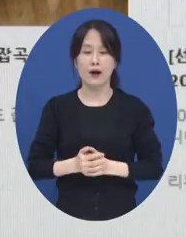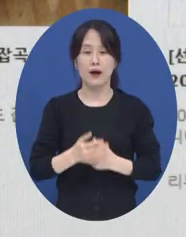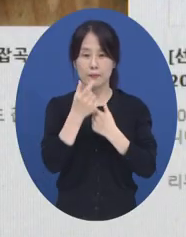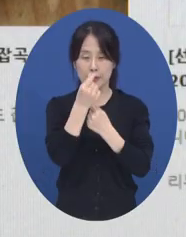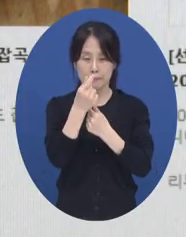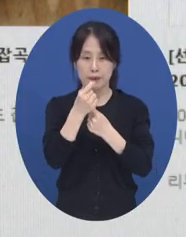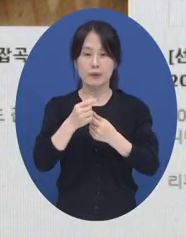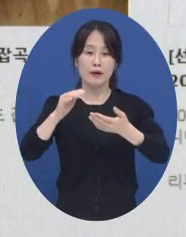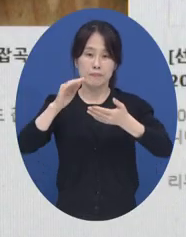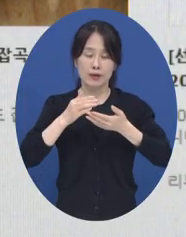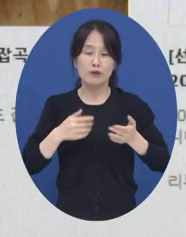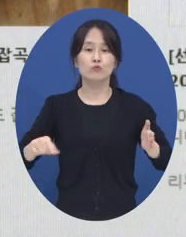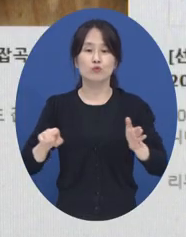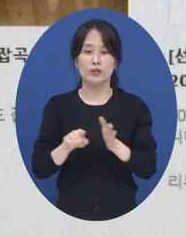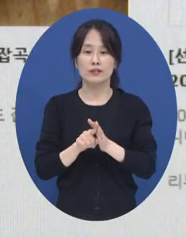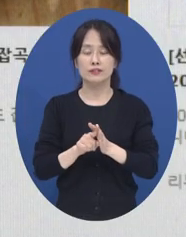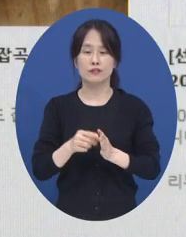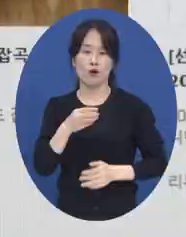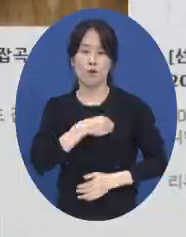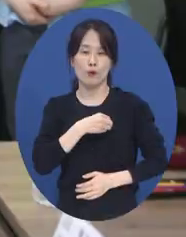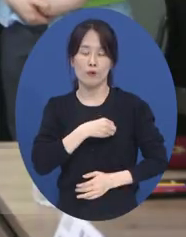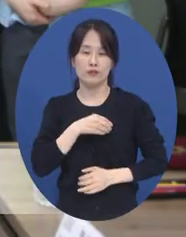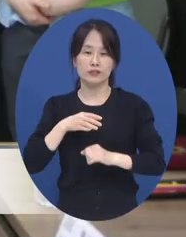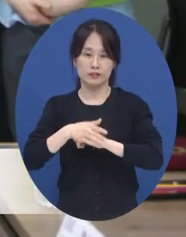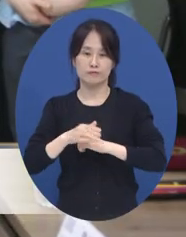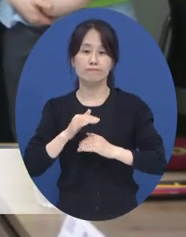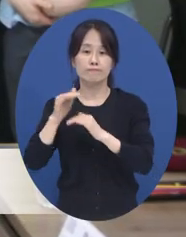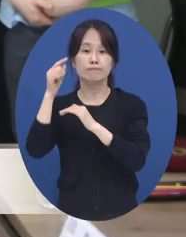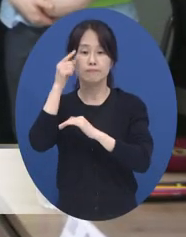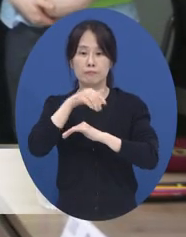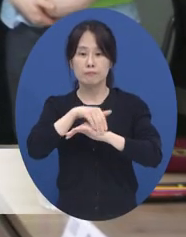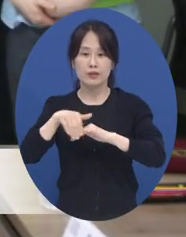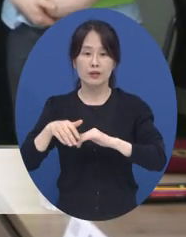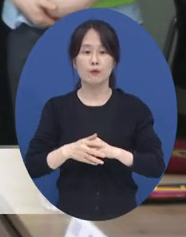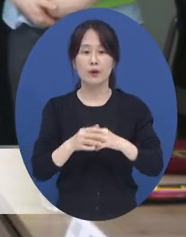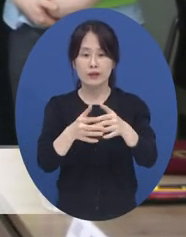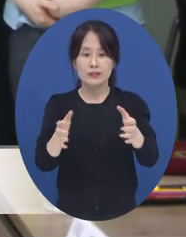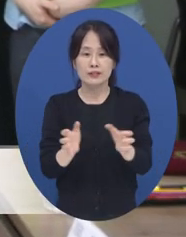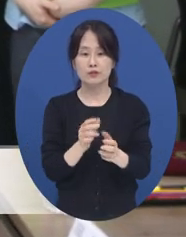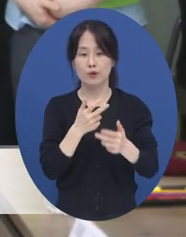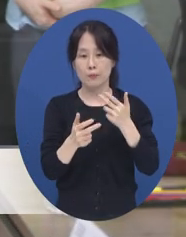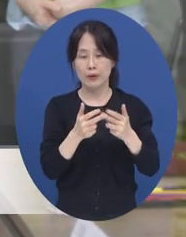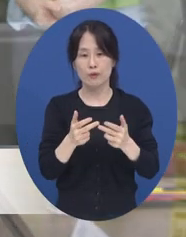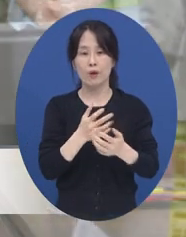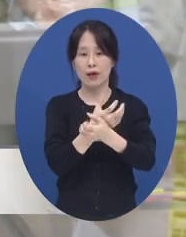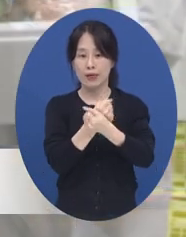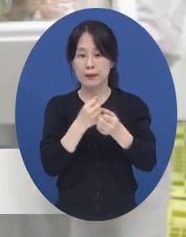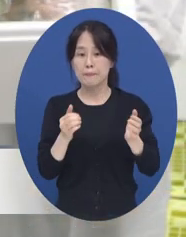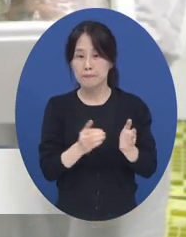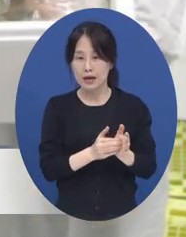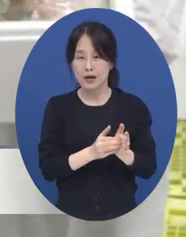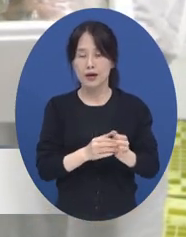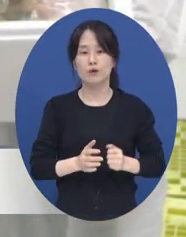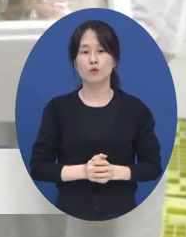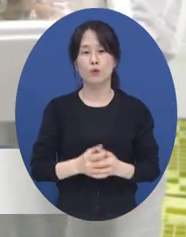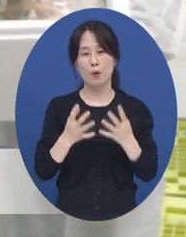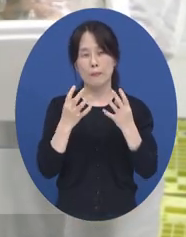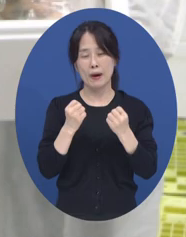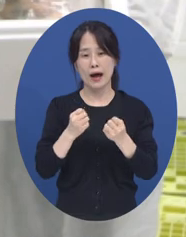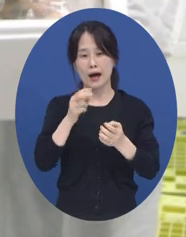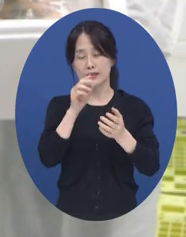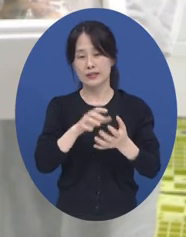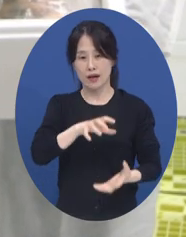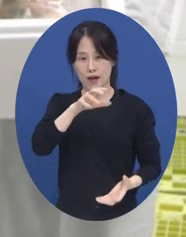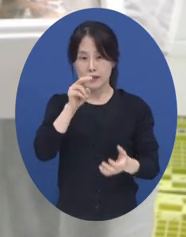정기 회원 방식도 50 할 예정입니다 또 기관과 단체 협회 등과 업무협약을 맺고 대량으로 판매하는 착한소비